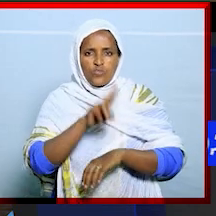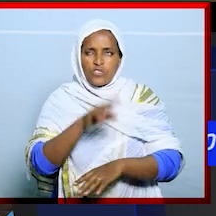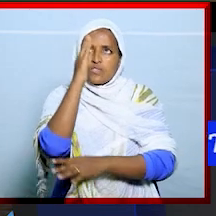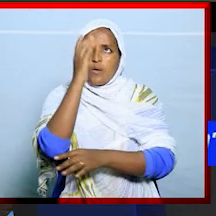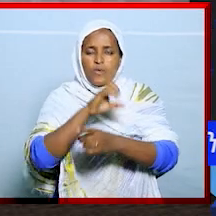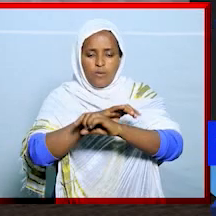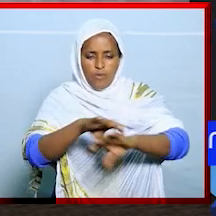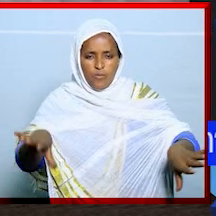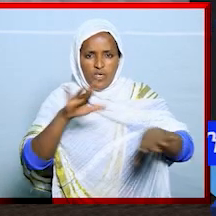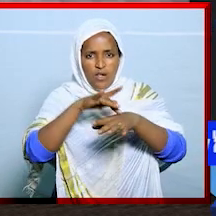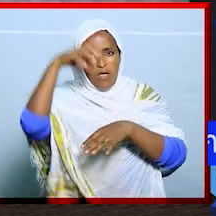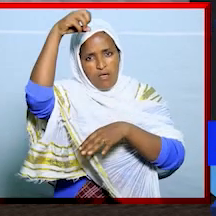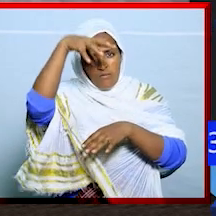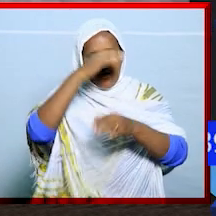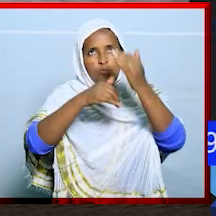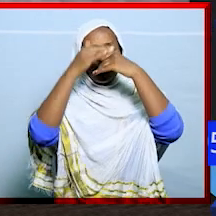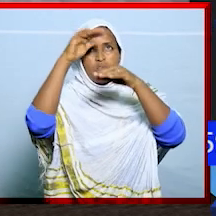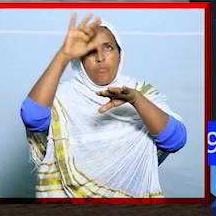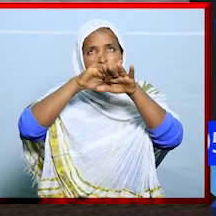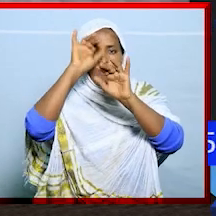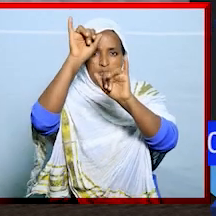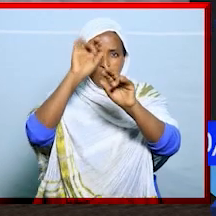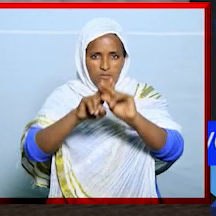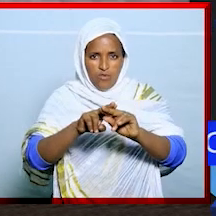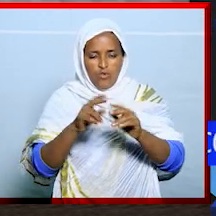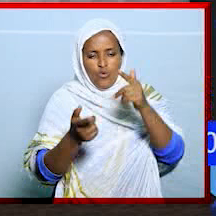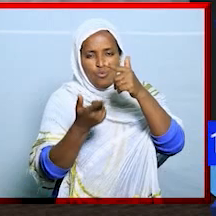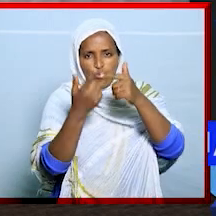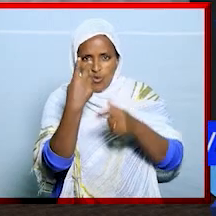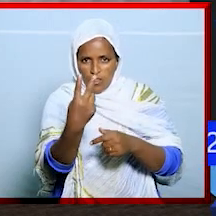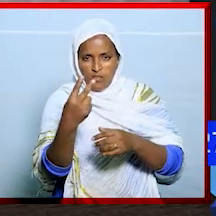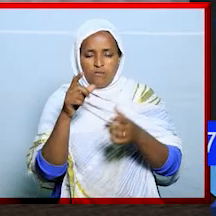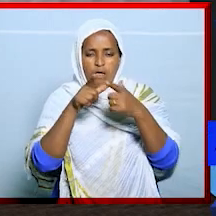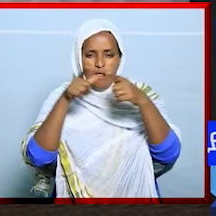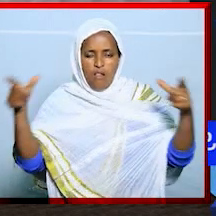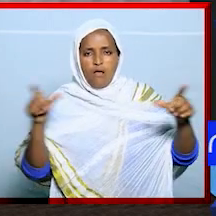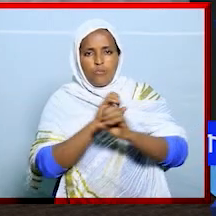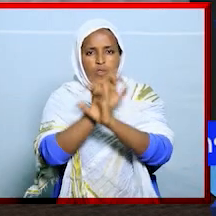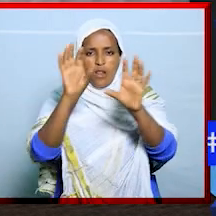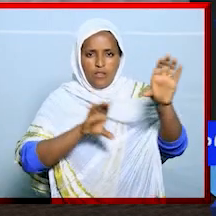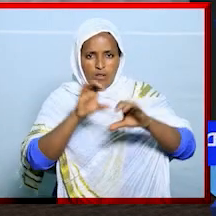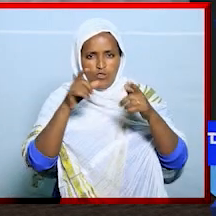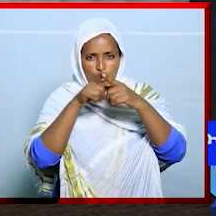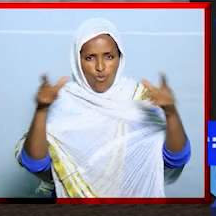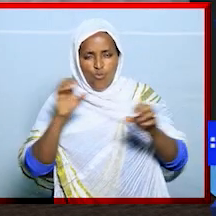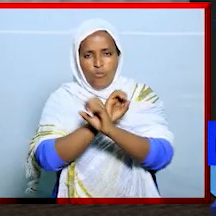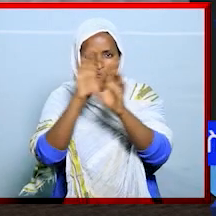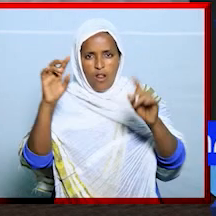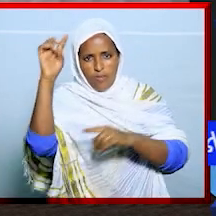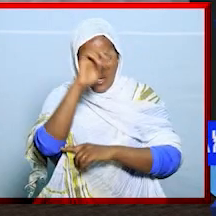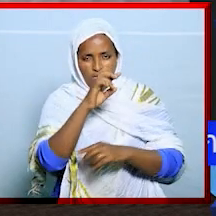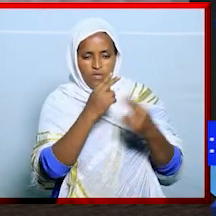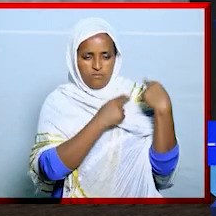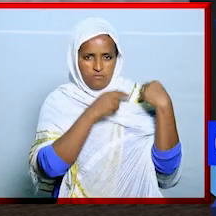እንዲሆኑ አዘዘ። እግዚአብሔርም በምድር ላይ ያበሩ ዘንድ በሰማይ ጠፈር አኖራቸው። እግዚአብሔርም ሁለት ታላላቆች ብርሃናትን አደረገ፣